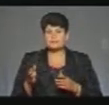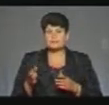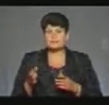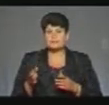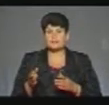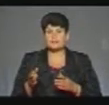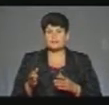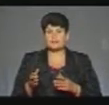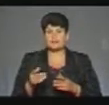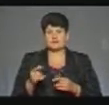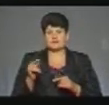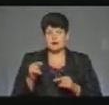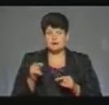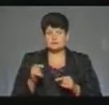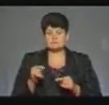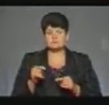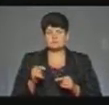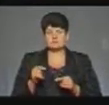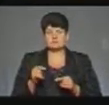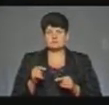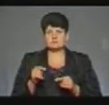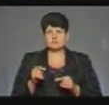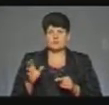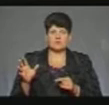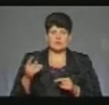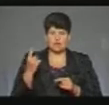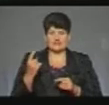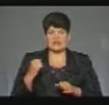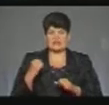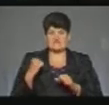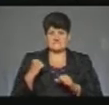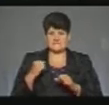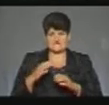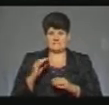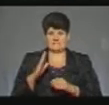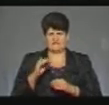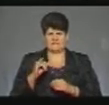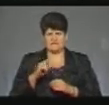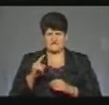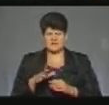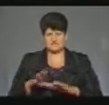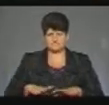один віз поставили все наше майно. Ну що там?